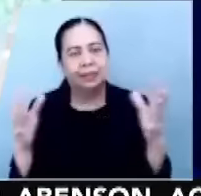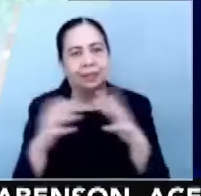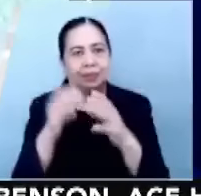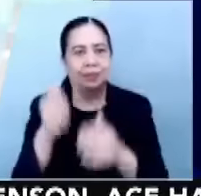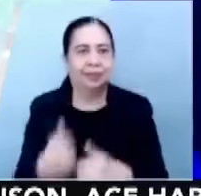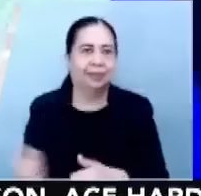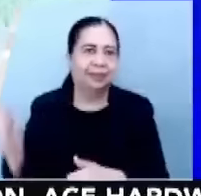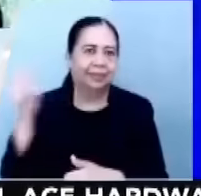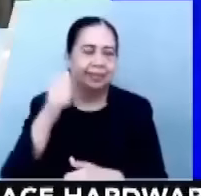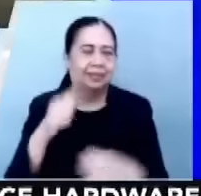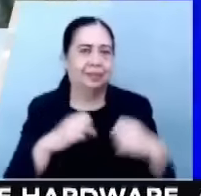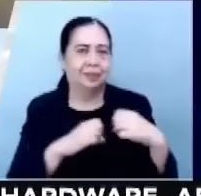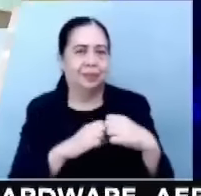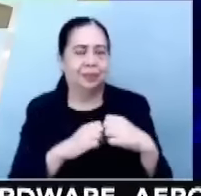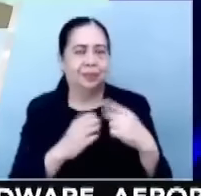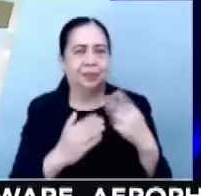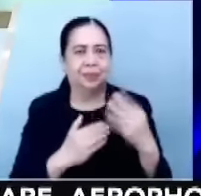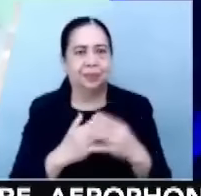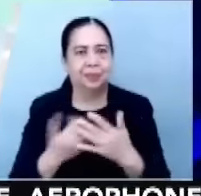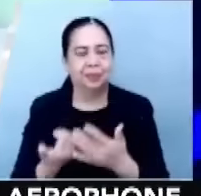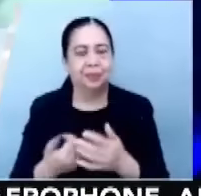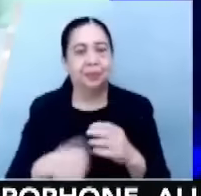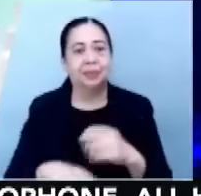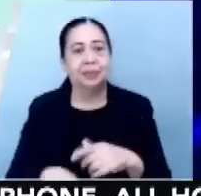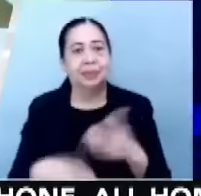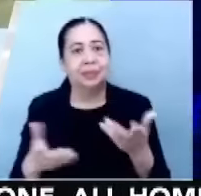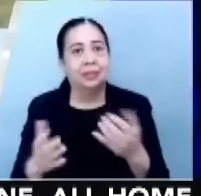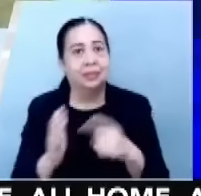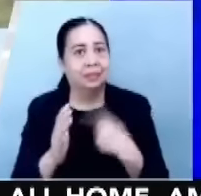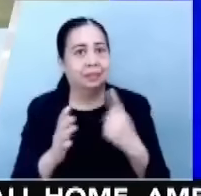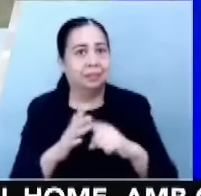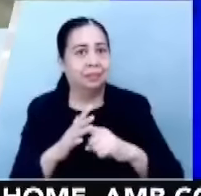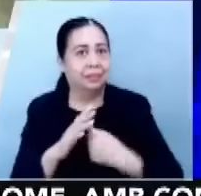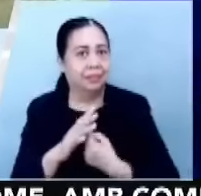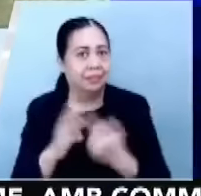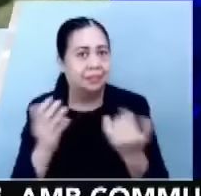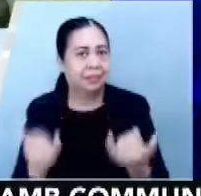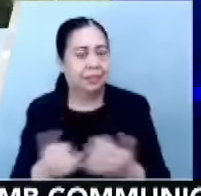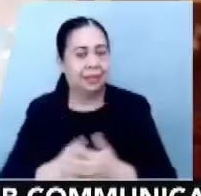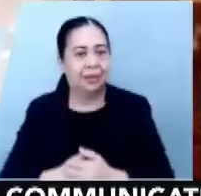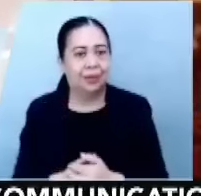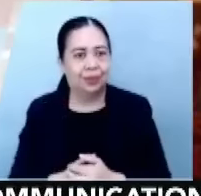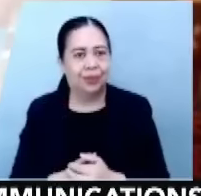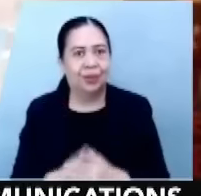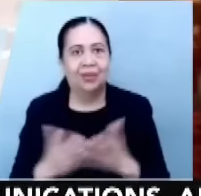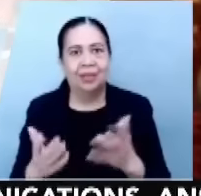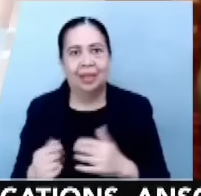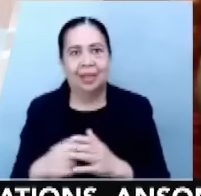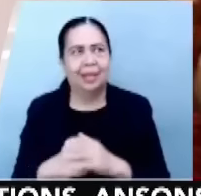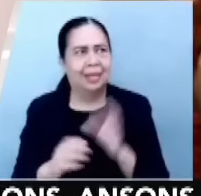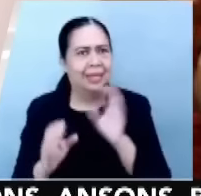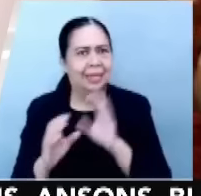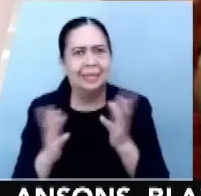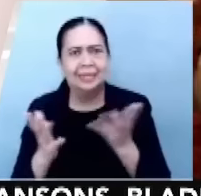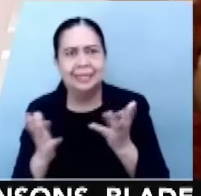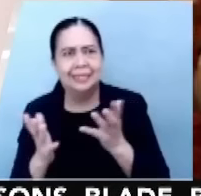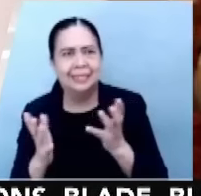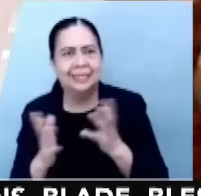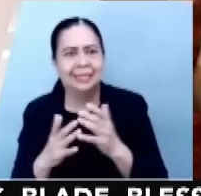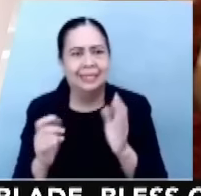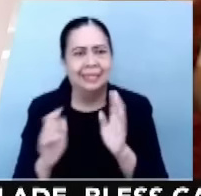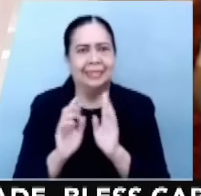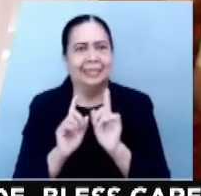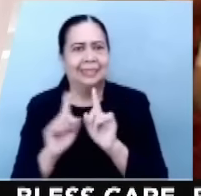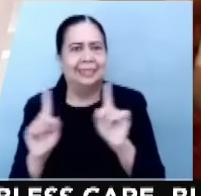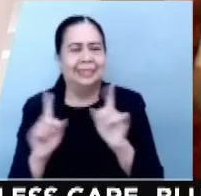Kapuso Network. And this is just the beginning daw. So yun nga eh, naghahanap ng saan pa kaya magkakasya, di ba? And next year